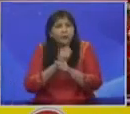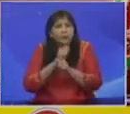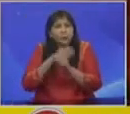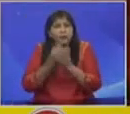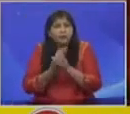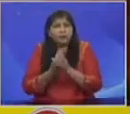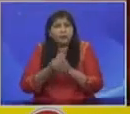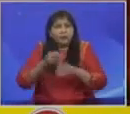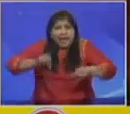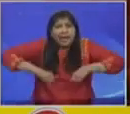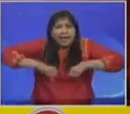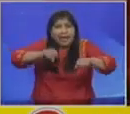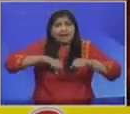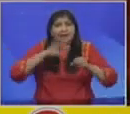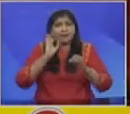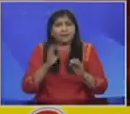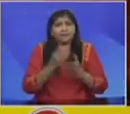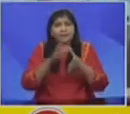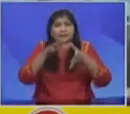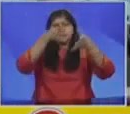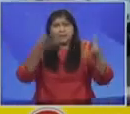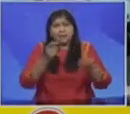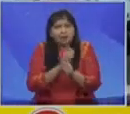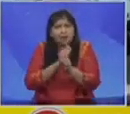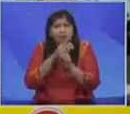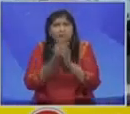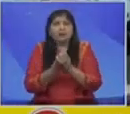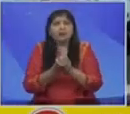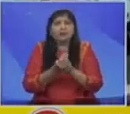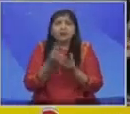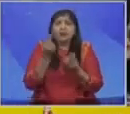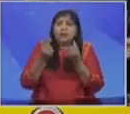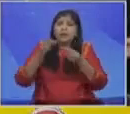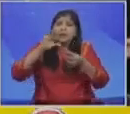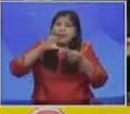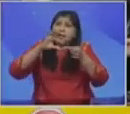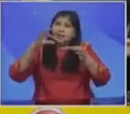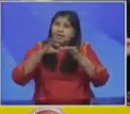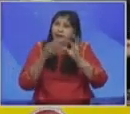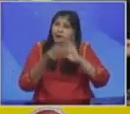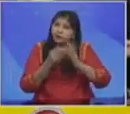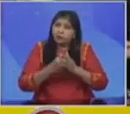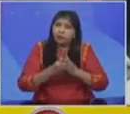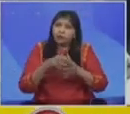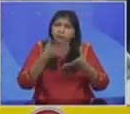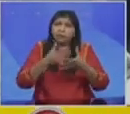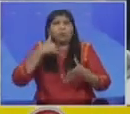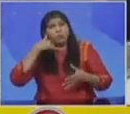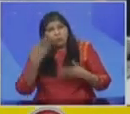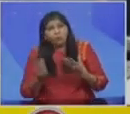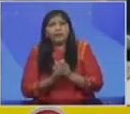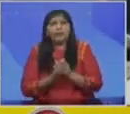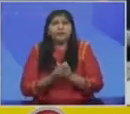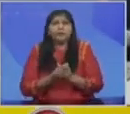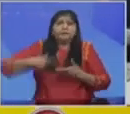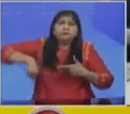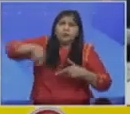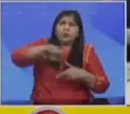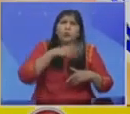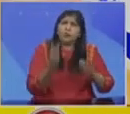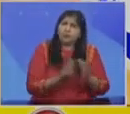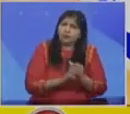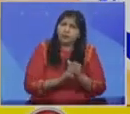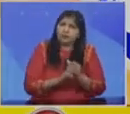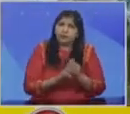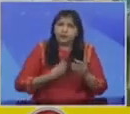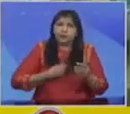गया हैंडीक्राफ्ट का सामान, भारत के इलेक्ट्रॉनिक उपकरण, भारत के मोबाइल, हर क्षेत्र में